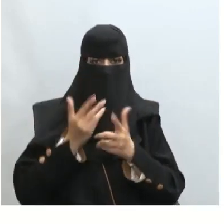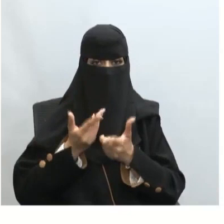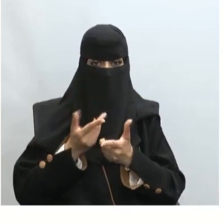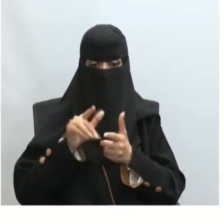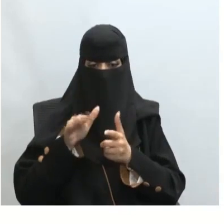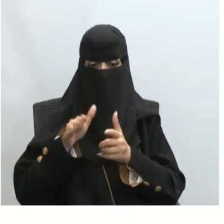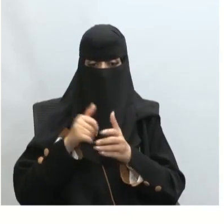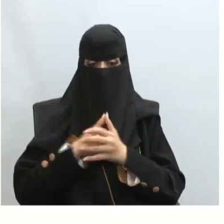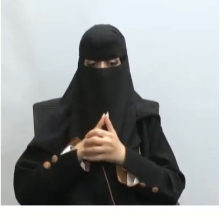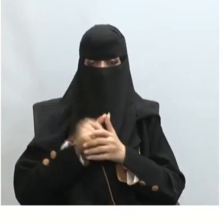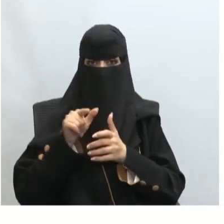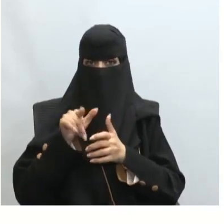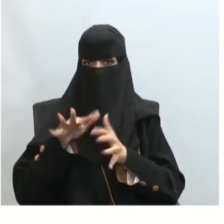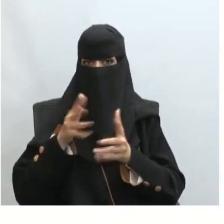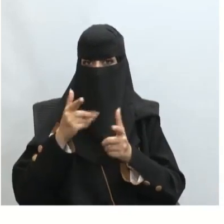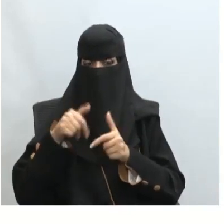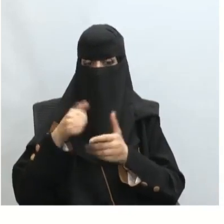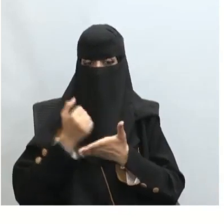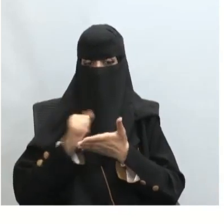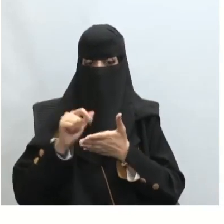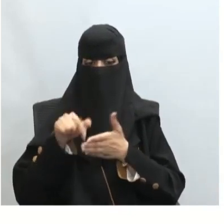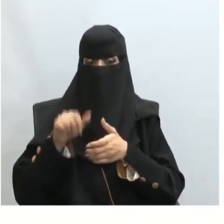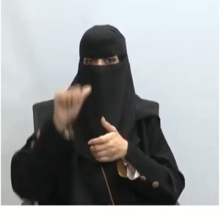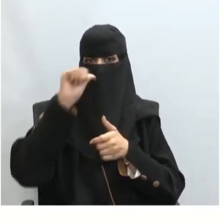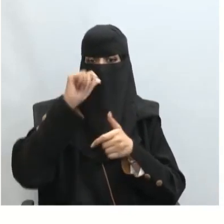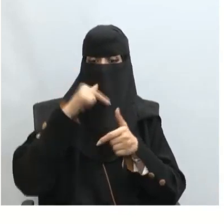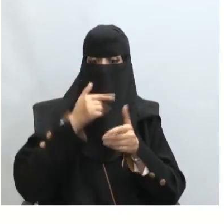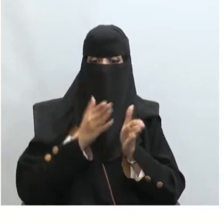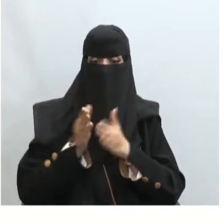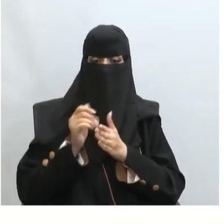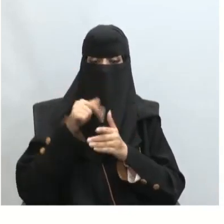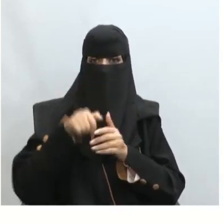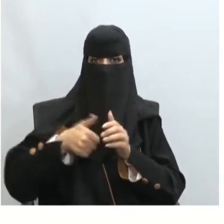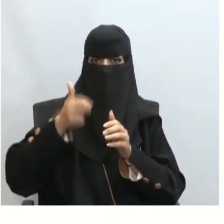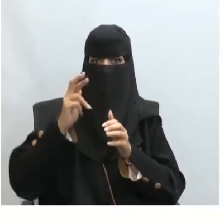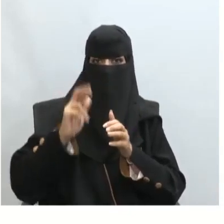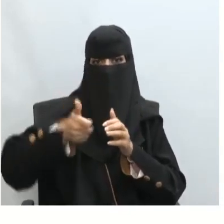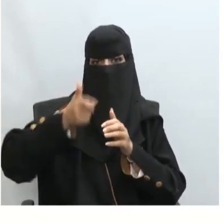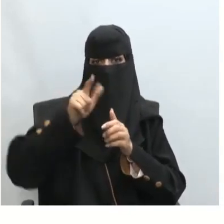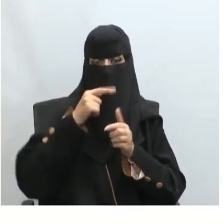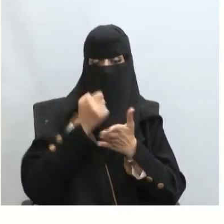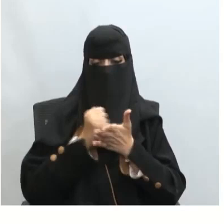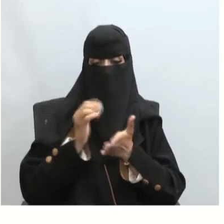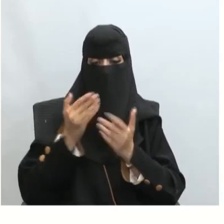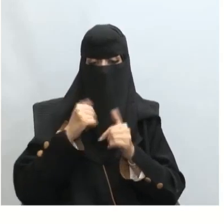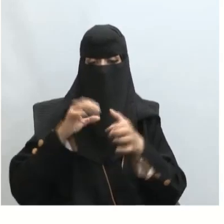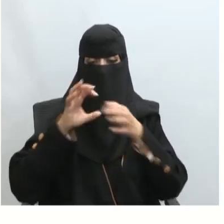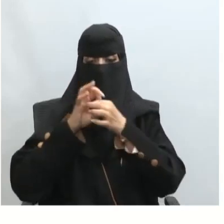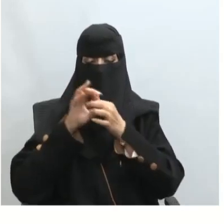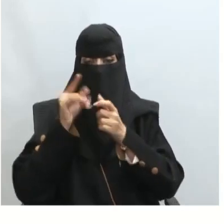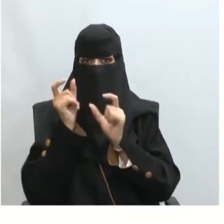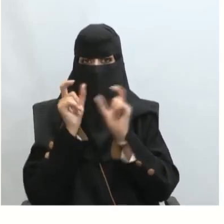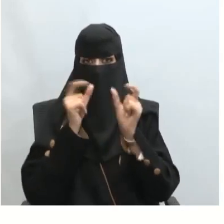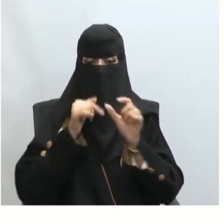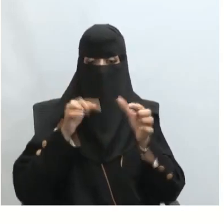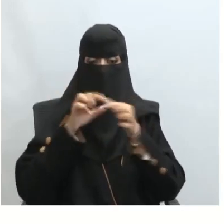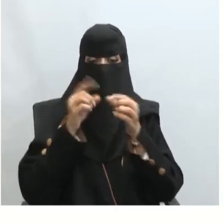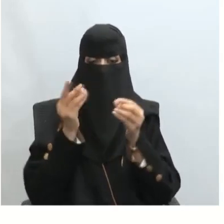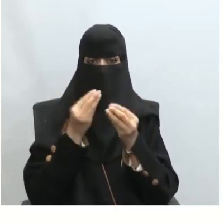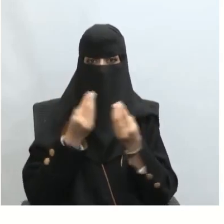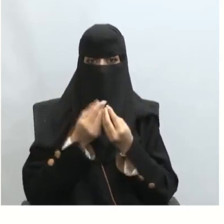الماء اذا هو حذف الماء بان ازاله اذا هو حذف ارتباط ذرات اخرى